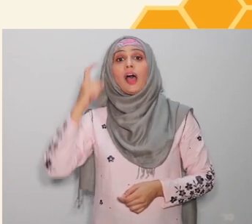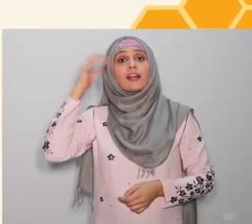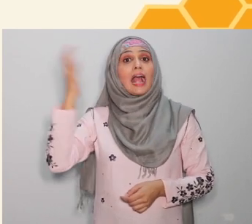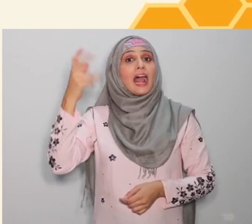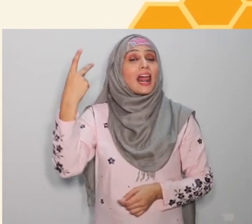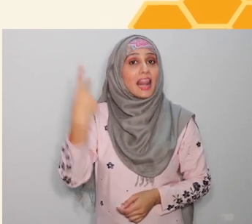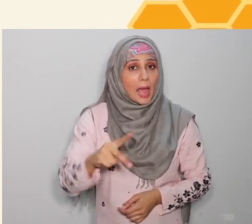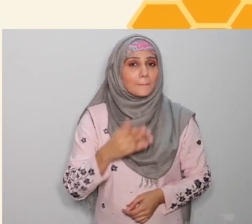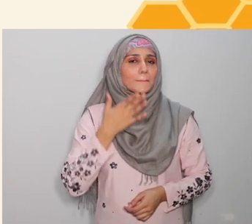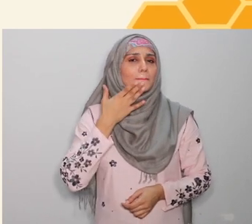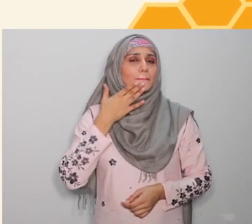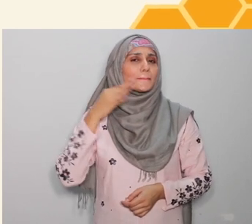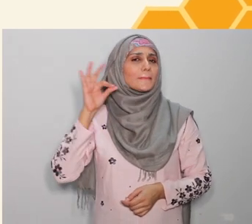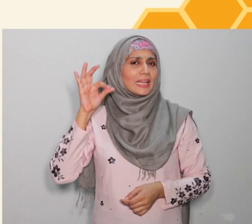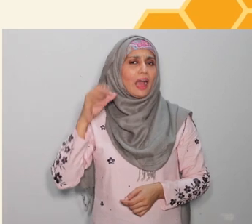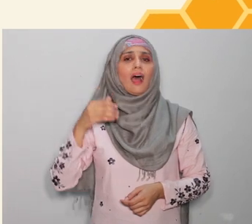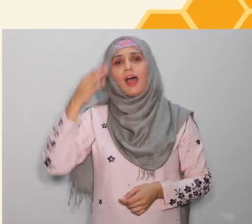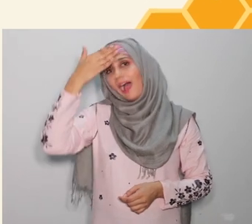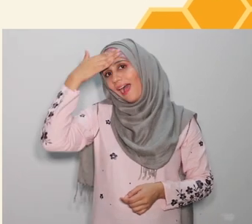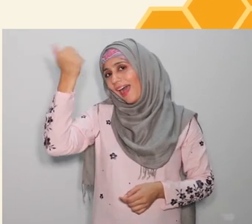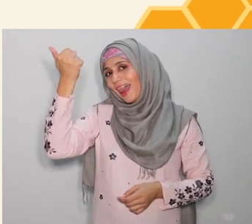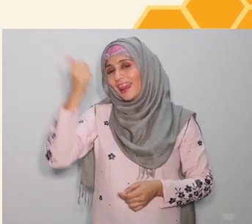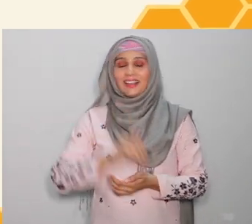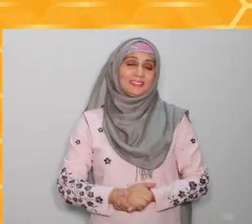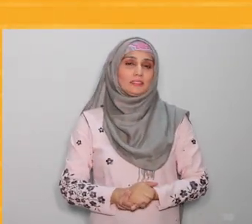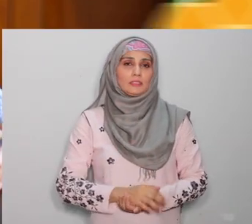कहानी का नाम है मीठा हल।